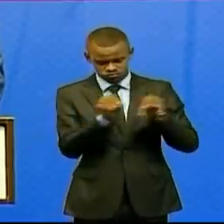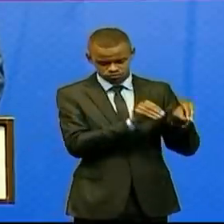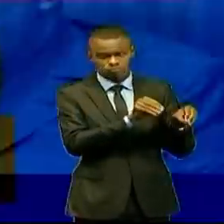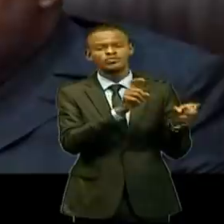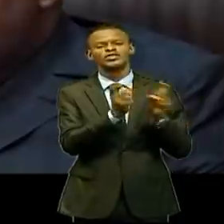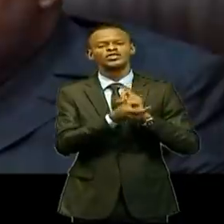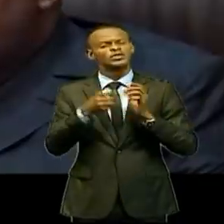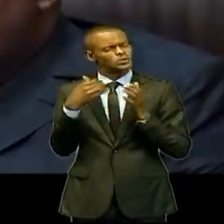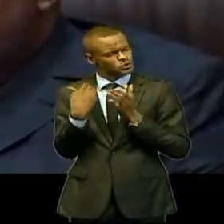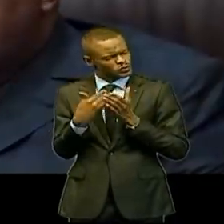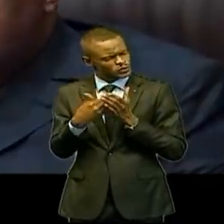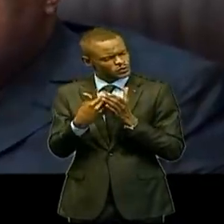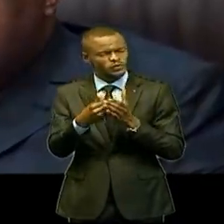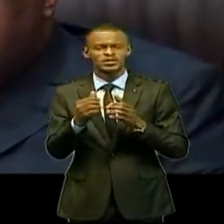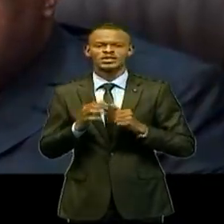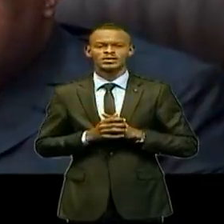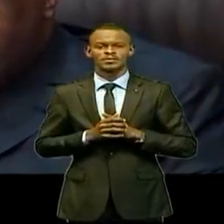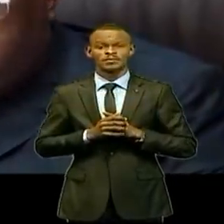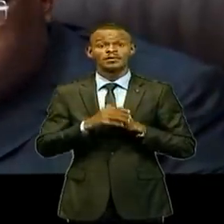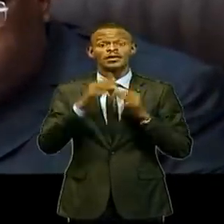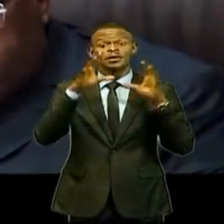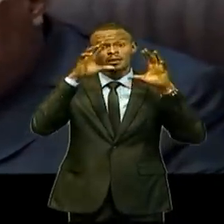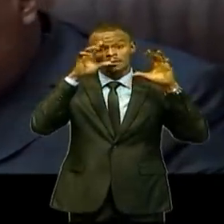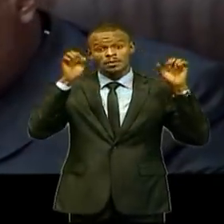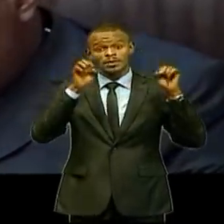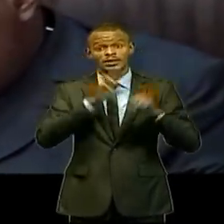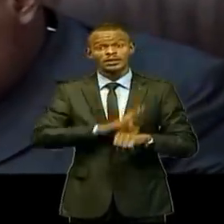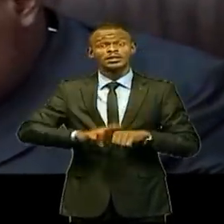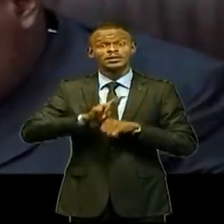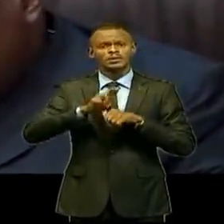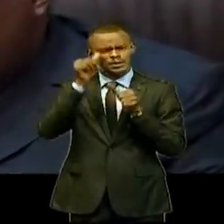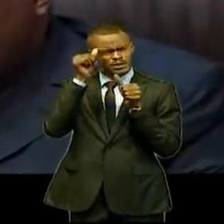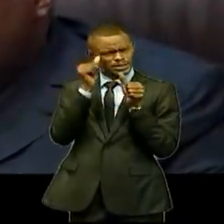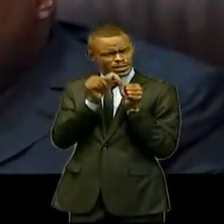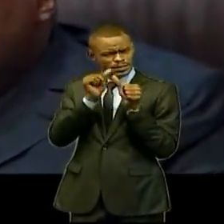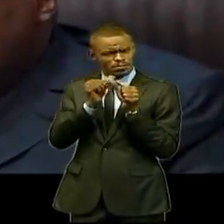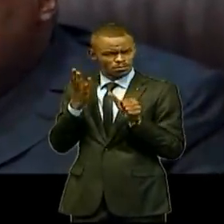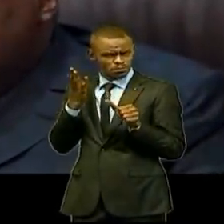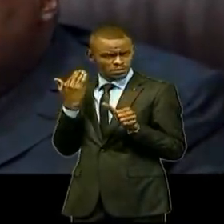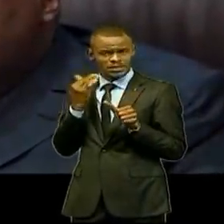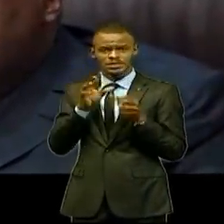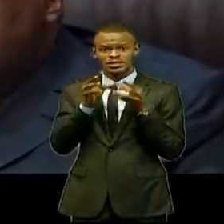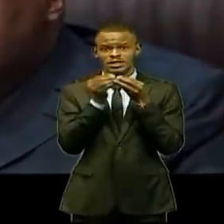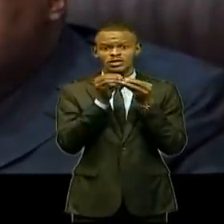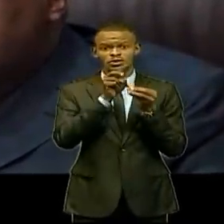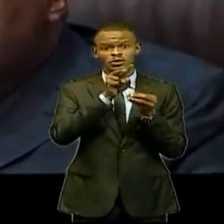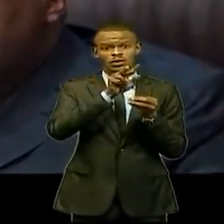rappelant sa communication à la 35e réunion du Conseil des ministres à ce propos, a martelé